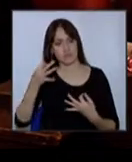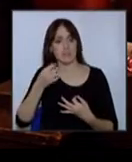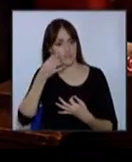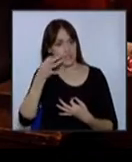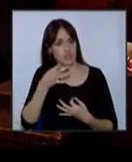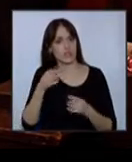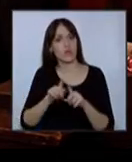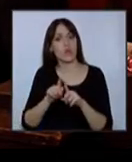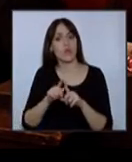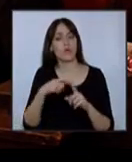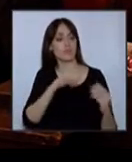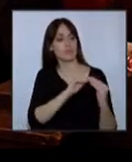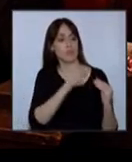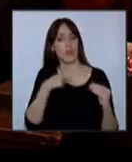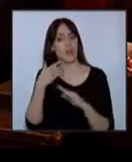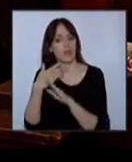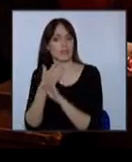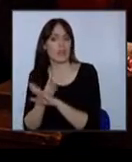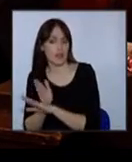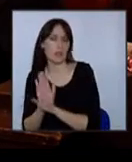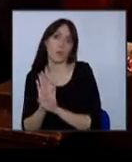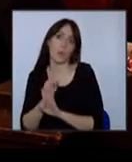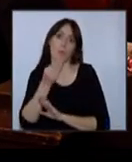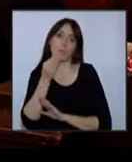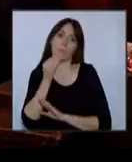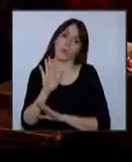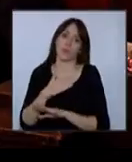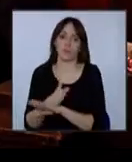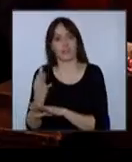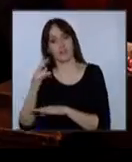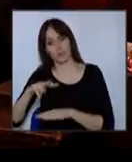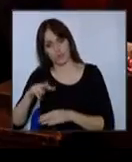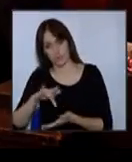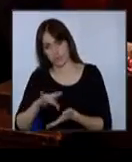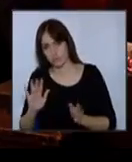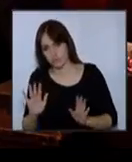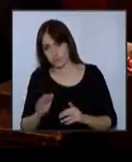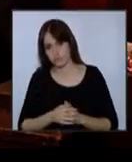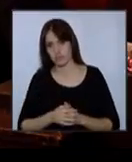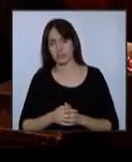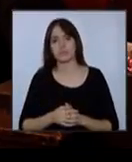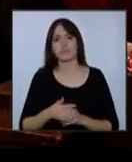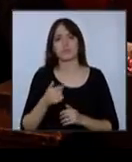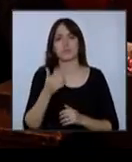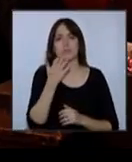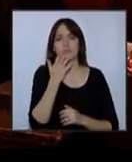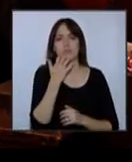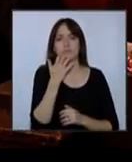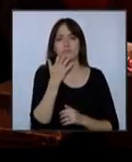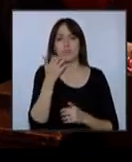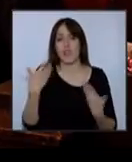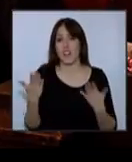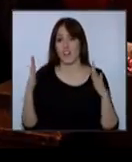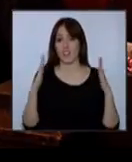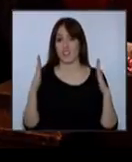que ha arribat tard, però soc d'aquells que diu val més tard que mai, no? En aquest cas, vull dir que no cal dir, i més en el temps que